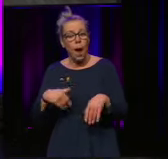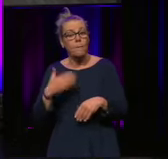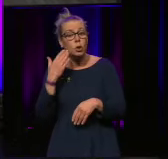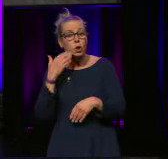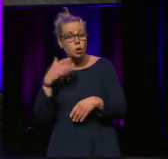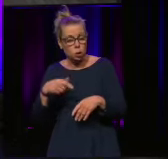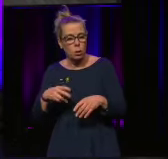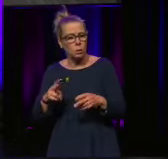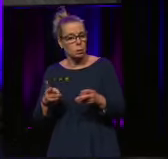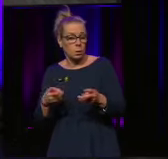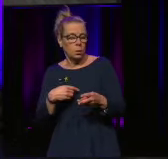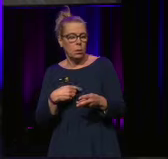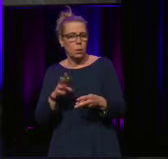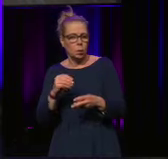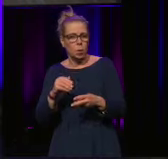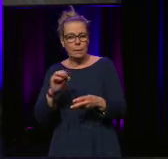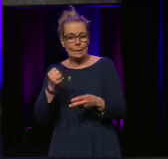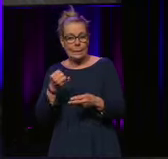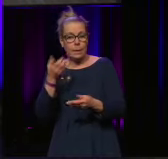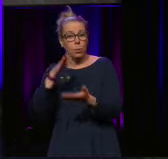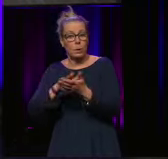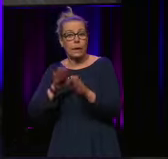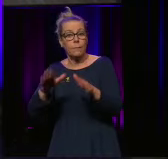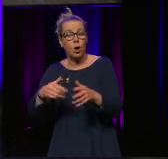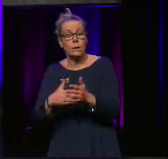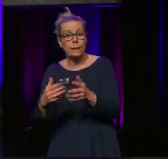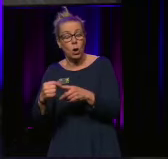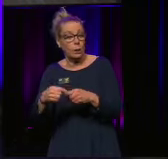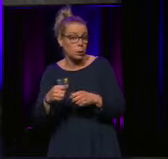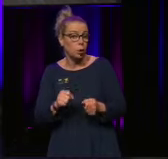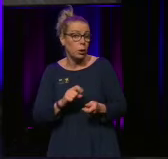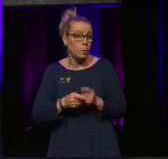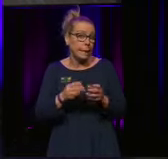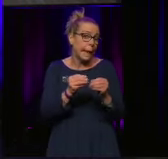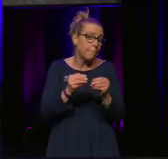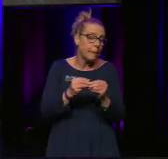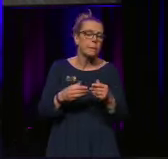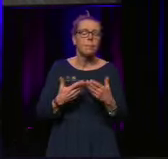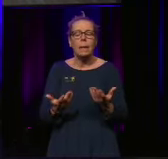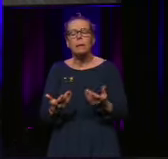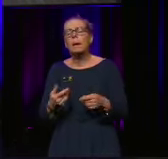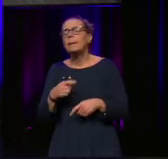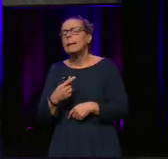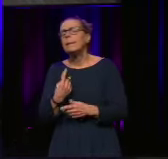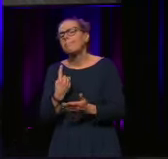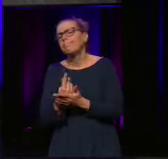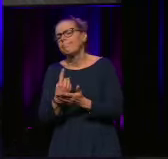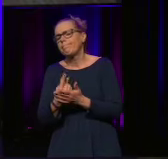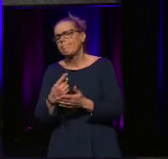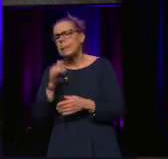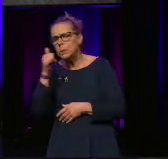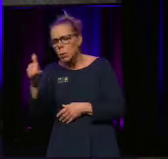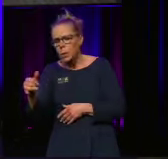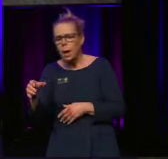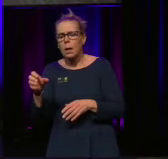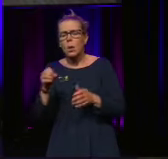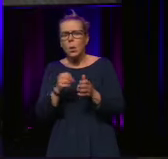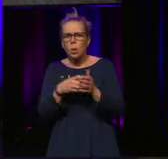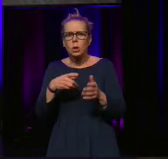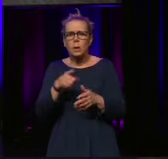precis 9 månader kvar till valet. Exakt. Så det hade ju varit lämpligt. Men alltså, det här är en lite märklig historia, därför att det här skrevs in som den